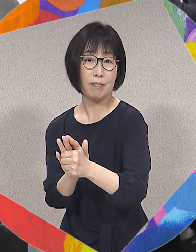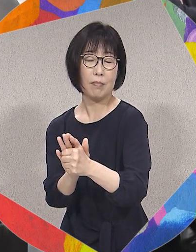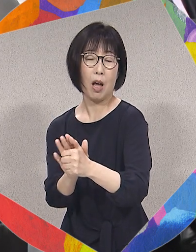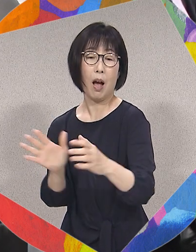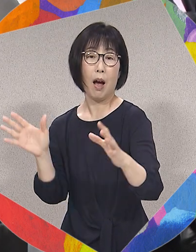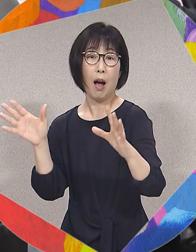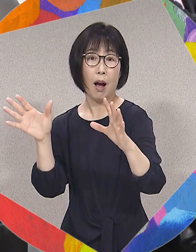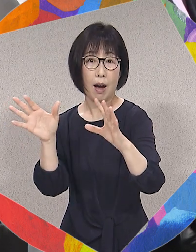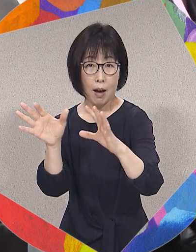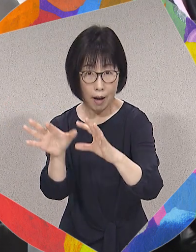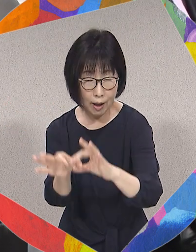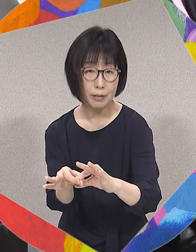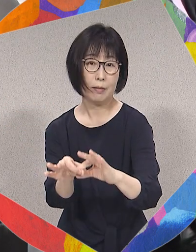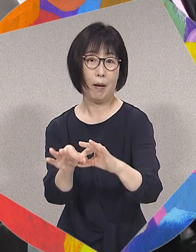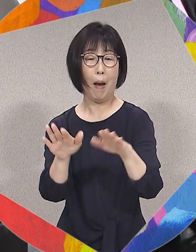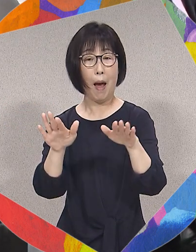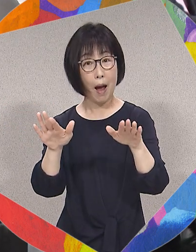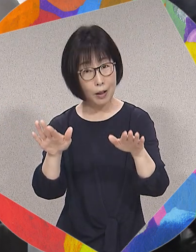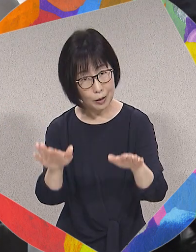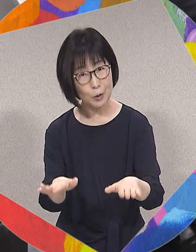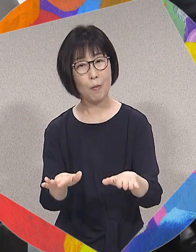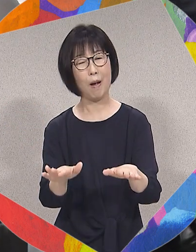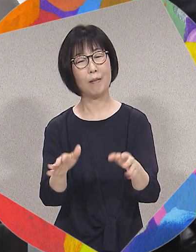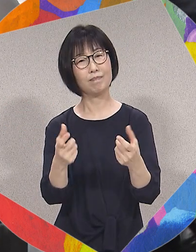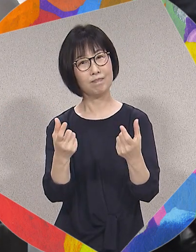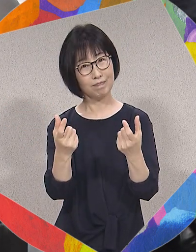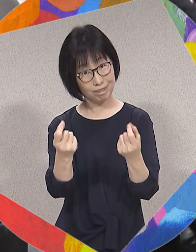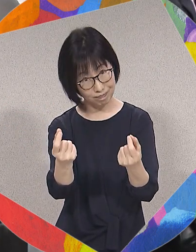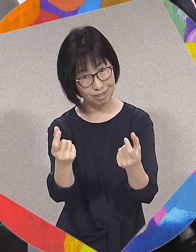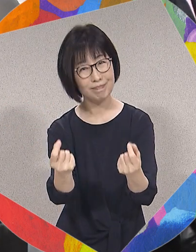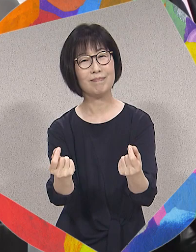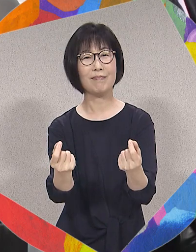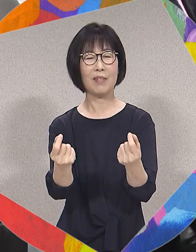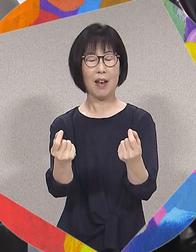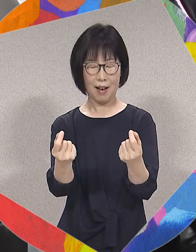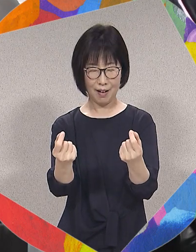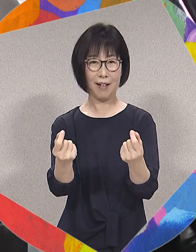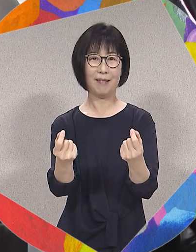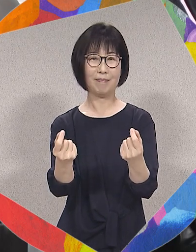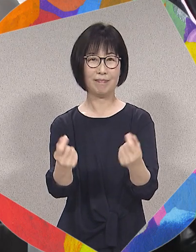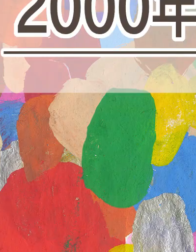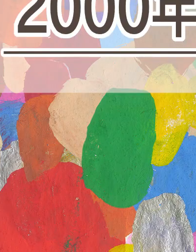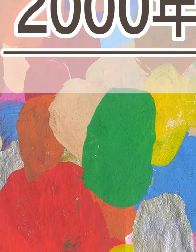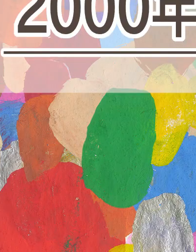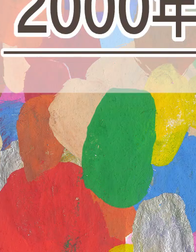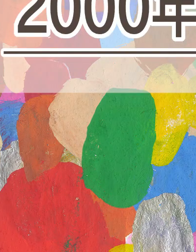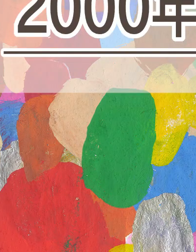間にかこうつながって、そして今が生まれてきたわけなんですね。